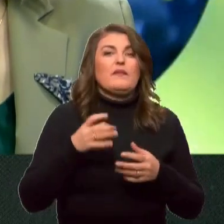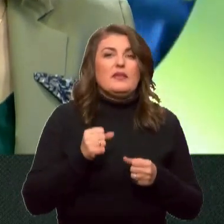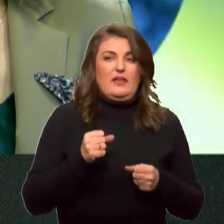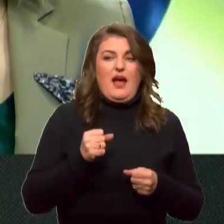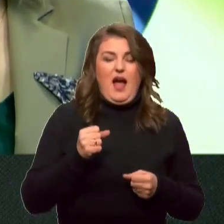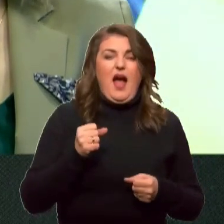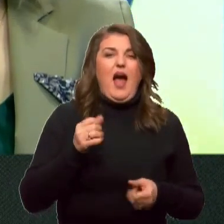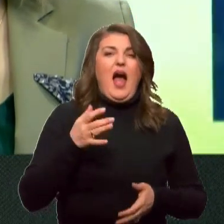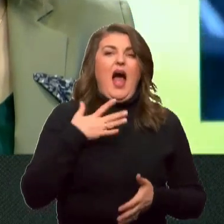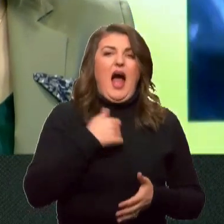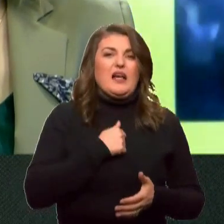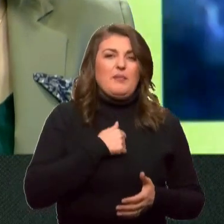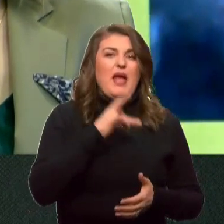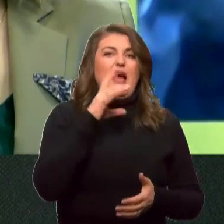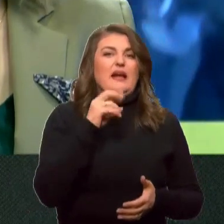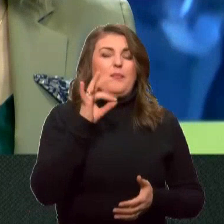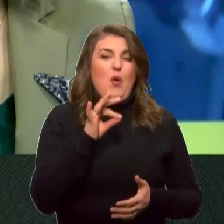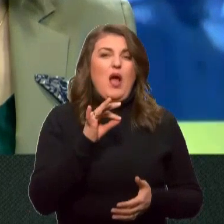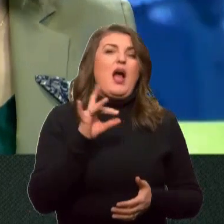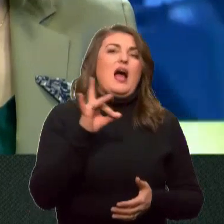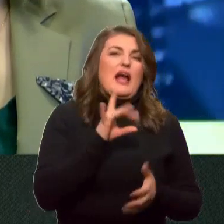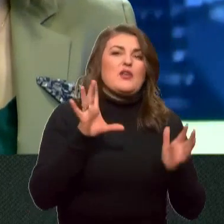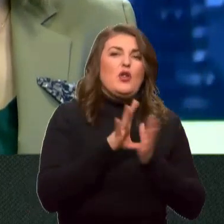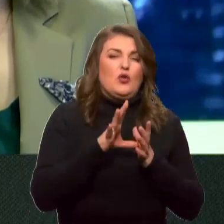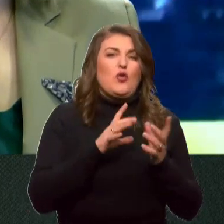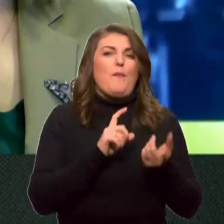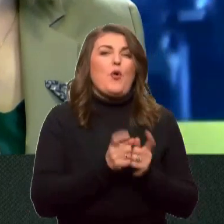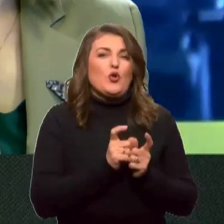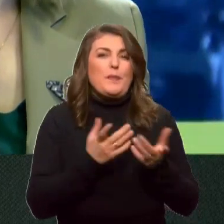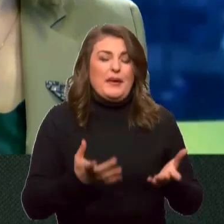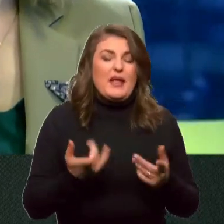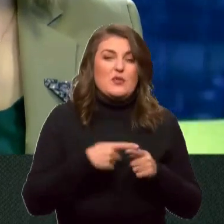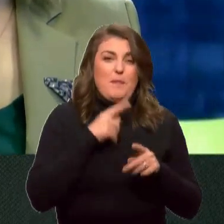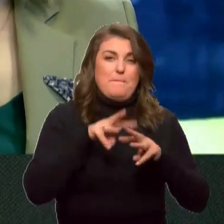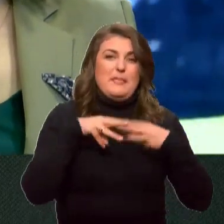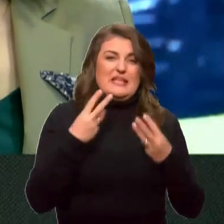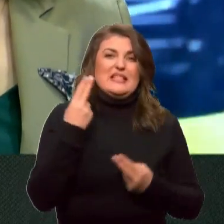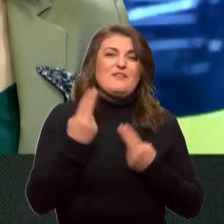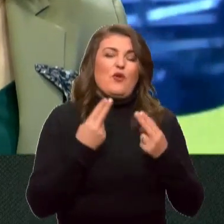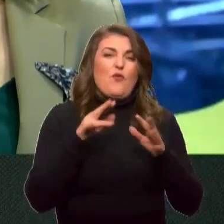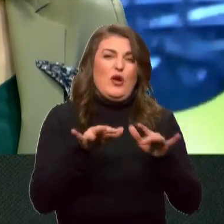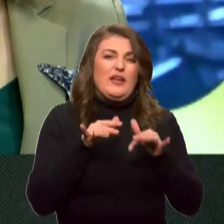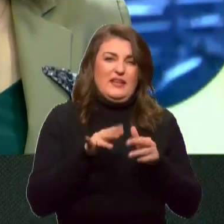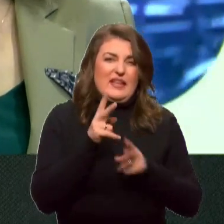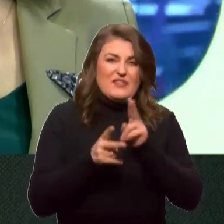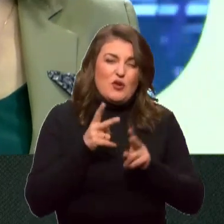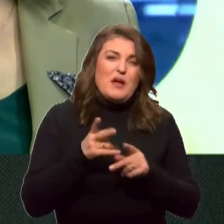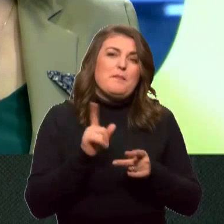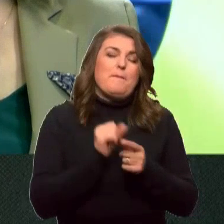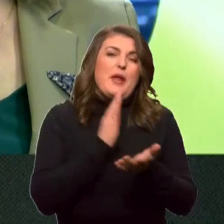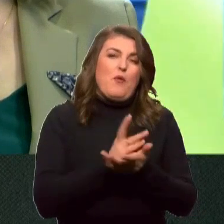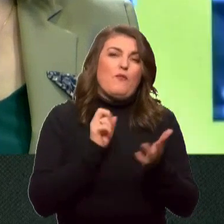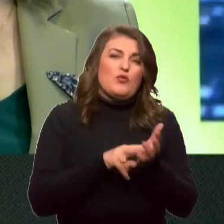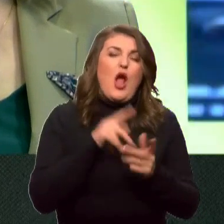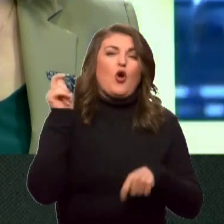– радіоелектронної боротьби. Повна назва. Таку інформацію анонсував міністр цифрової трансформації Михайло Федоров під час прямого включення